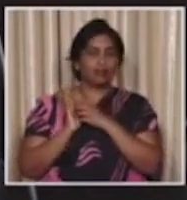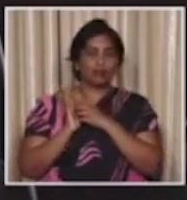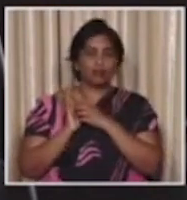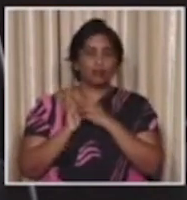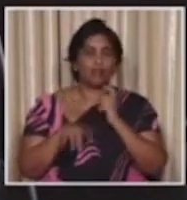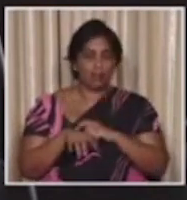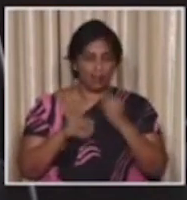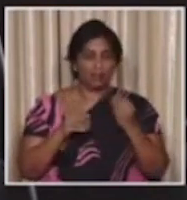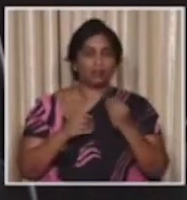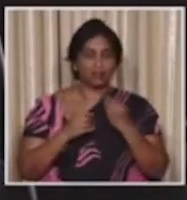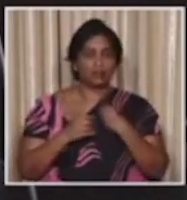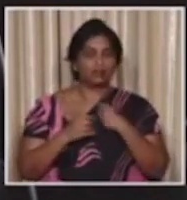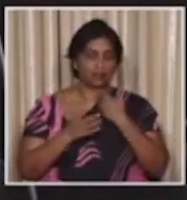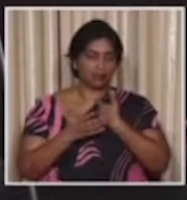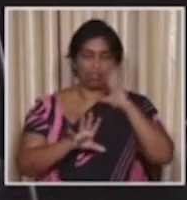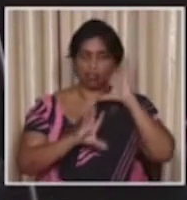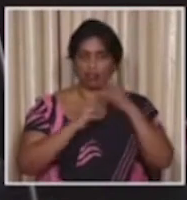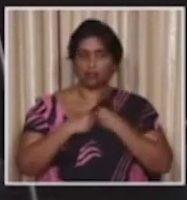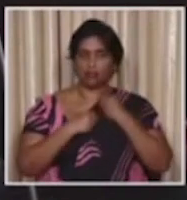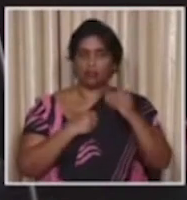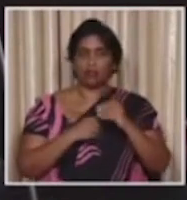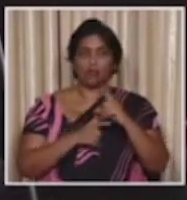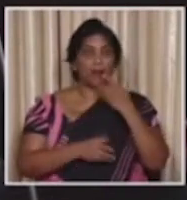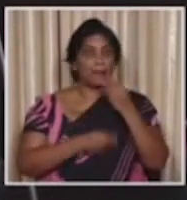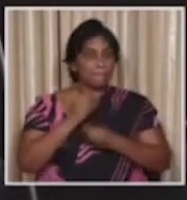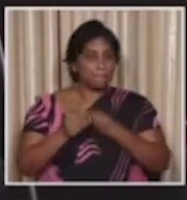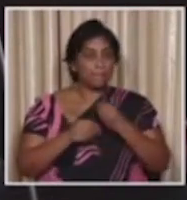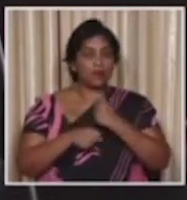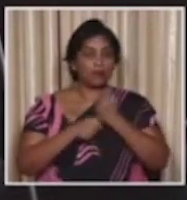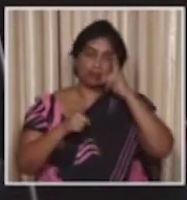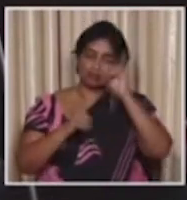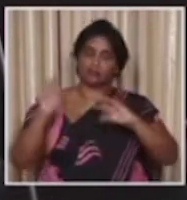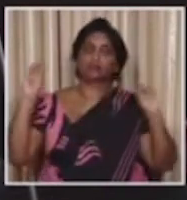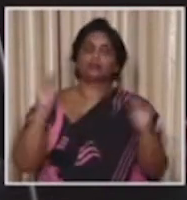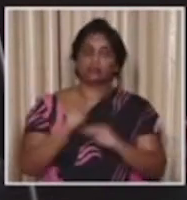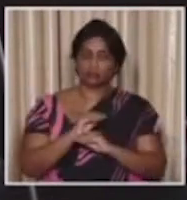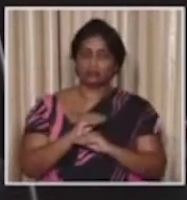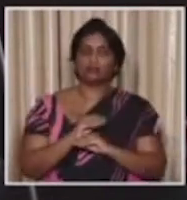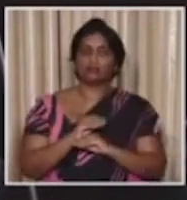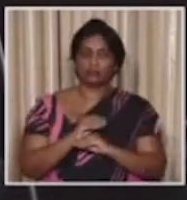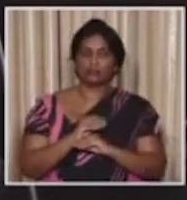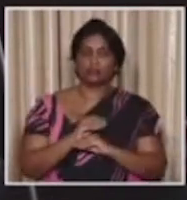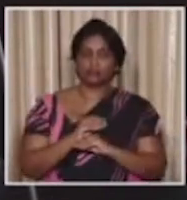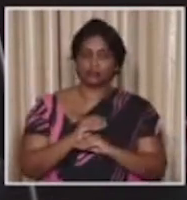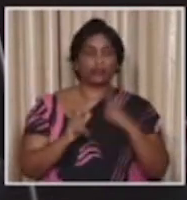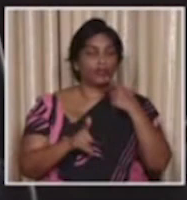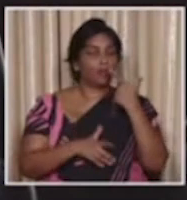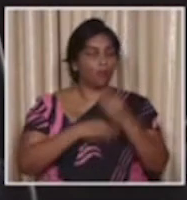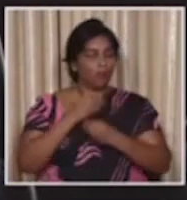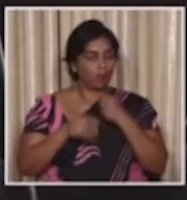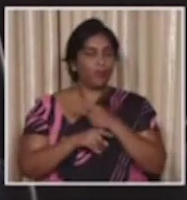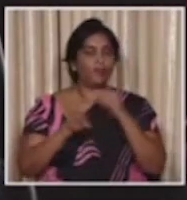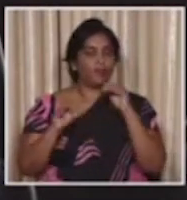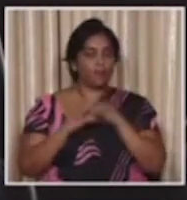කාල වේලාවක් නැහැ. මම ඔබතුමියට එවන්නම්. ඒ නිසා මිරිදිය කර්මාන්තය ඔකේ ගැසට් එකට අනිවාර්යයෙන්ම ඇතුල් කරන්න ඕන. මිරිදිය කර්මාන්තය ඇතුල් කරලා